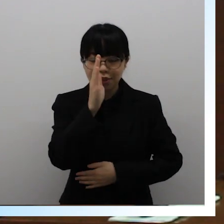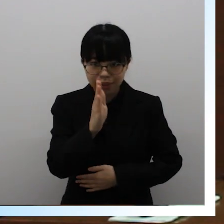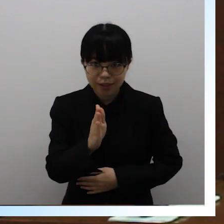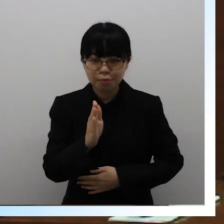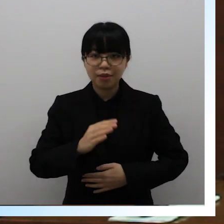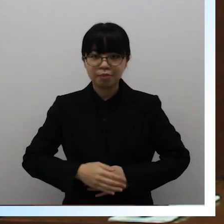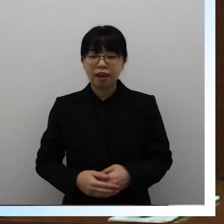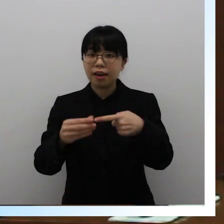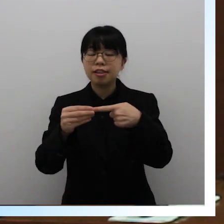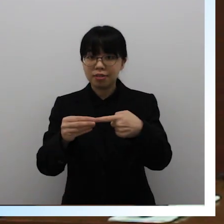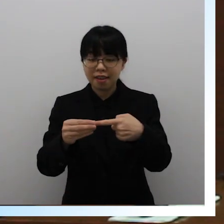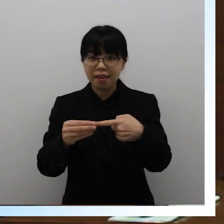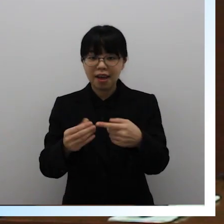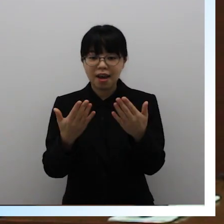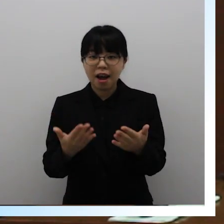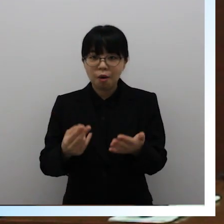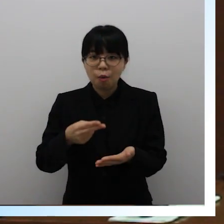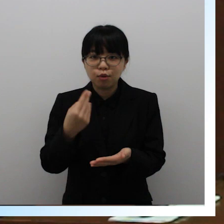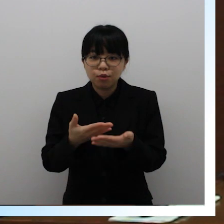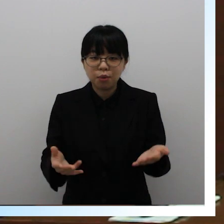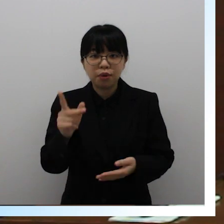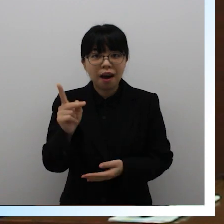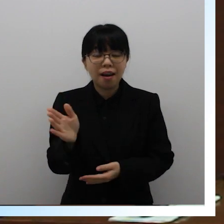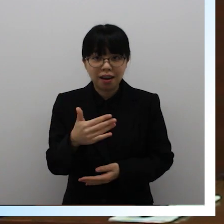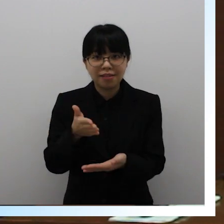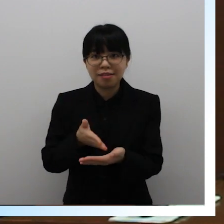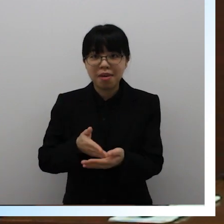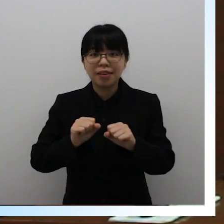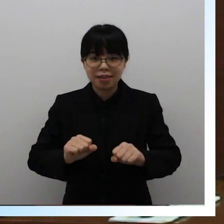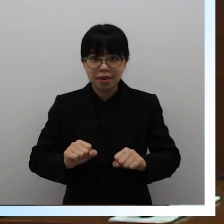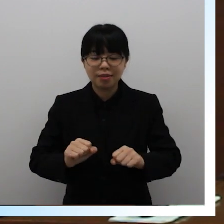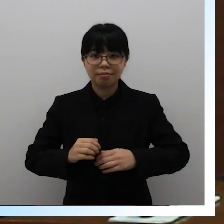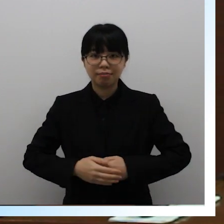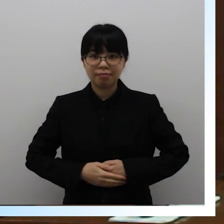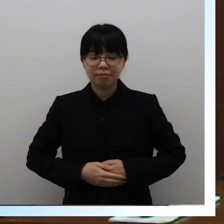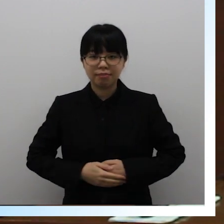それでは案件1につきまして、学校給食課より説明いたします。